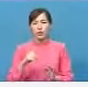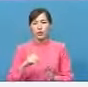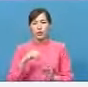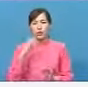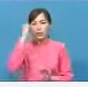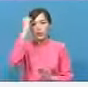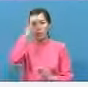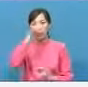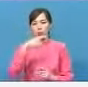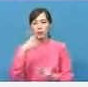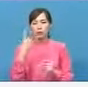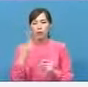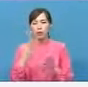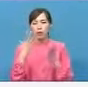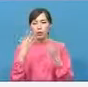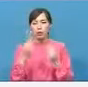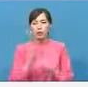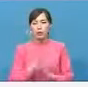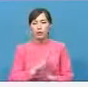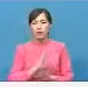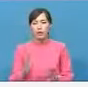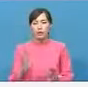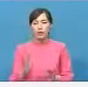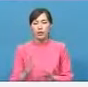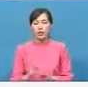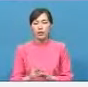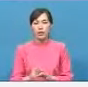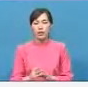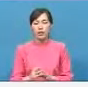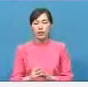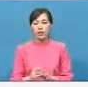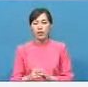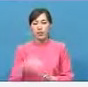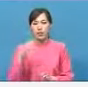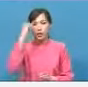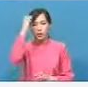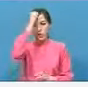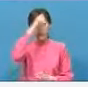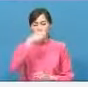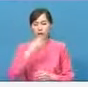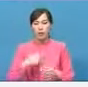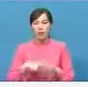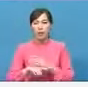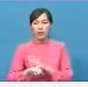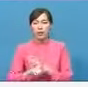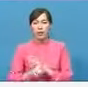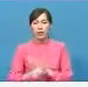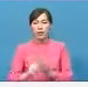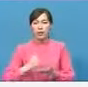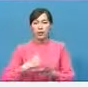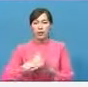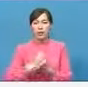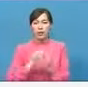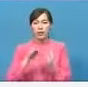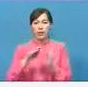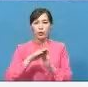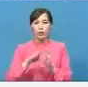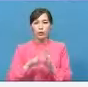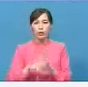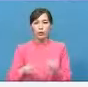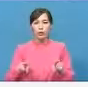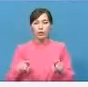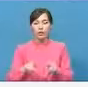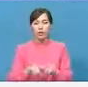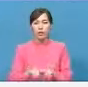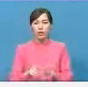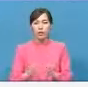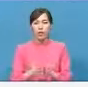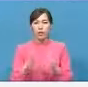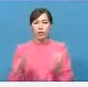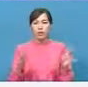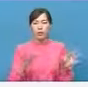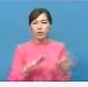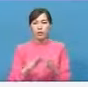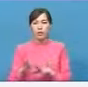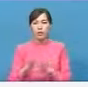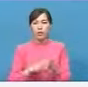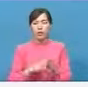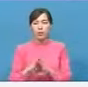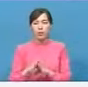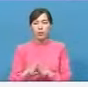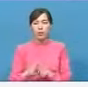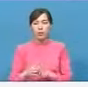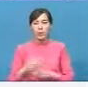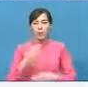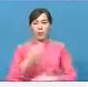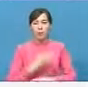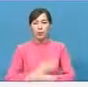емес, сол жыл басында бекітілген жоспарға сәйкес біз бірқатар ауқымды шараларды атқарып жатырмыз. Мына